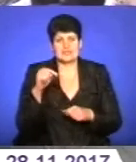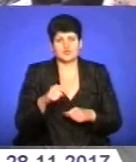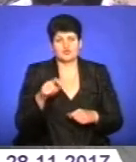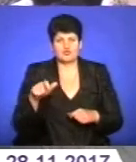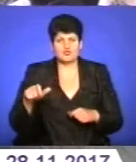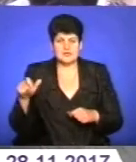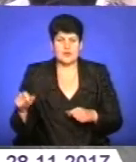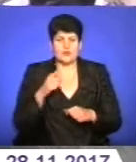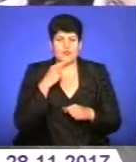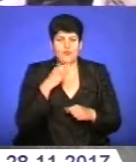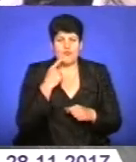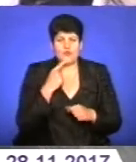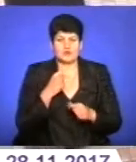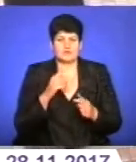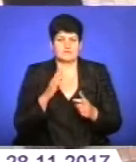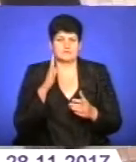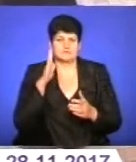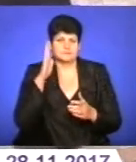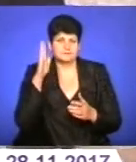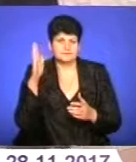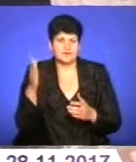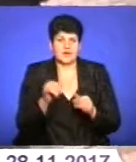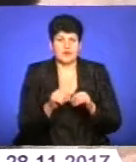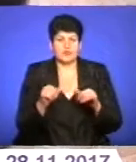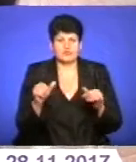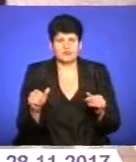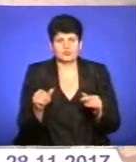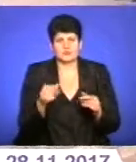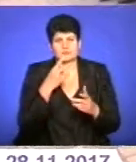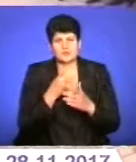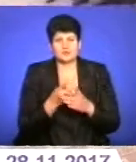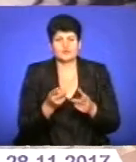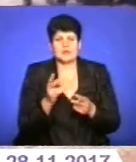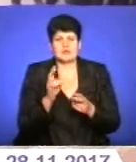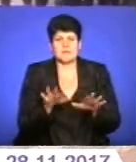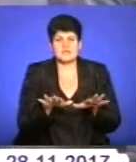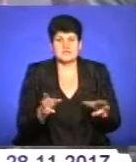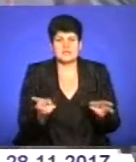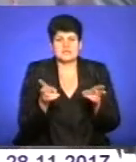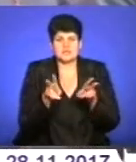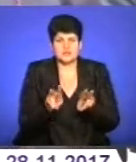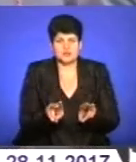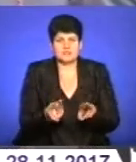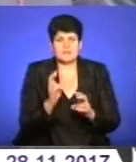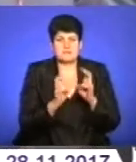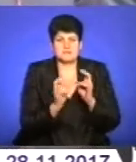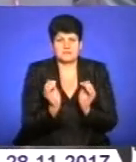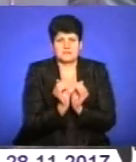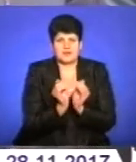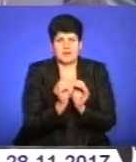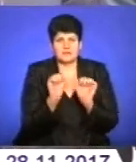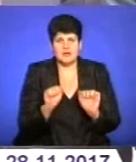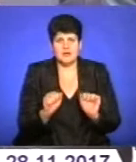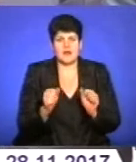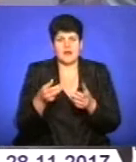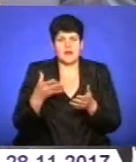стратегія розвитку лісового господарства передбачає, що на місцях залишиться підприємства з корпоративними правами, а фінансування йтиме